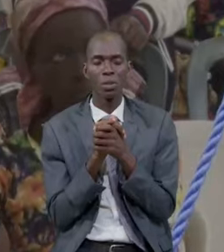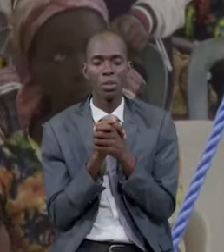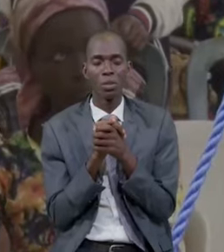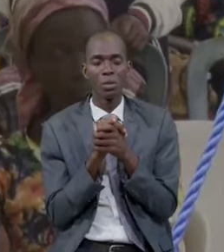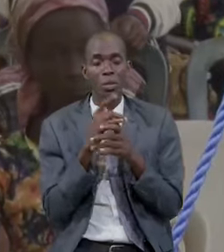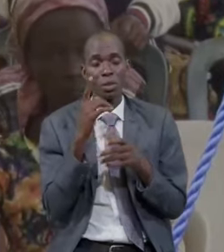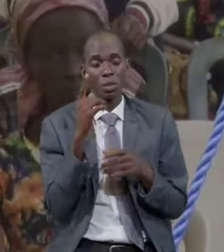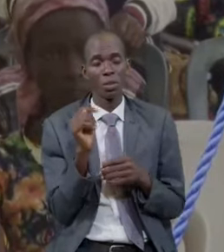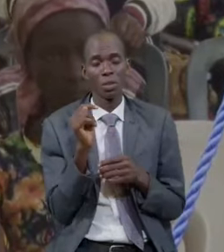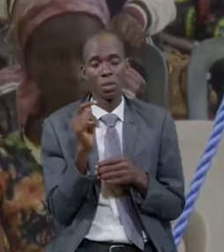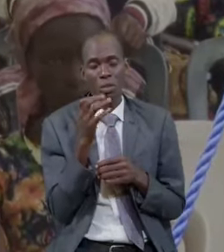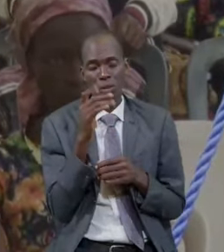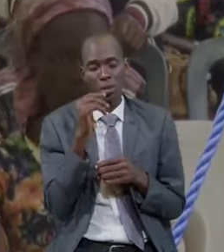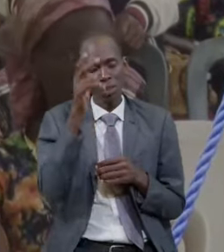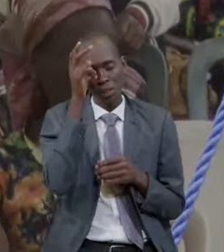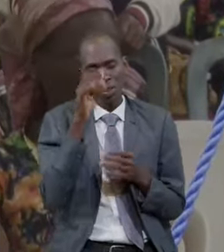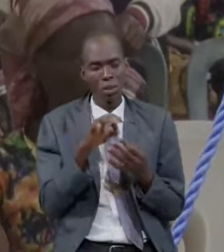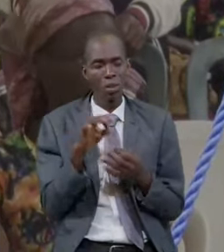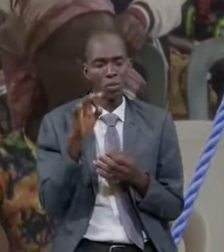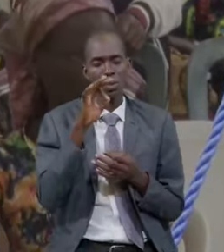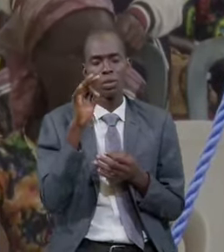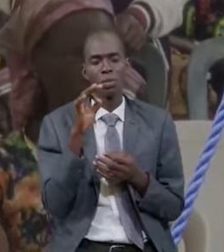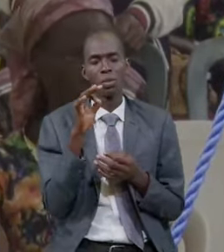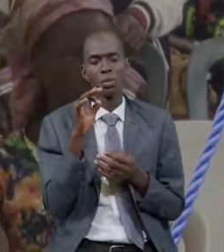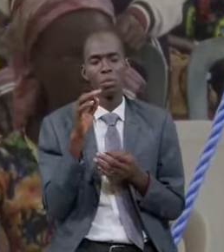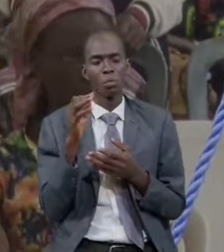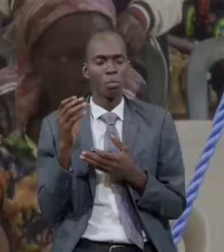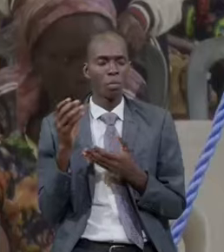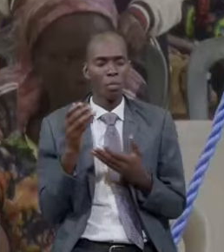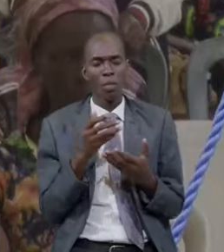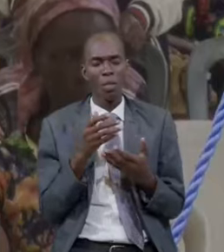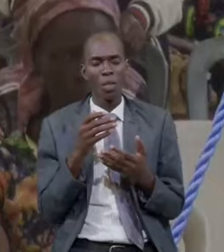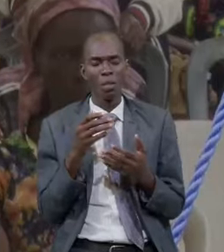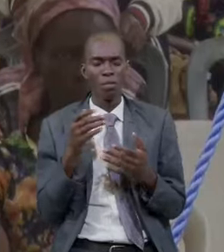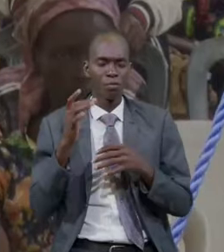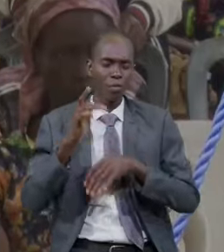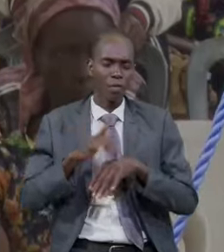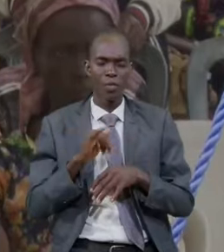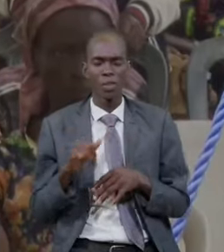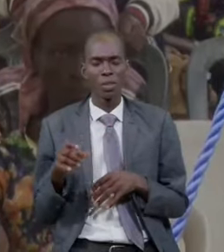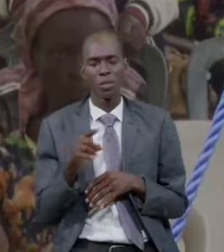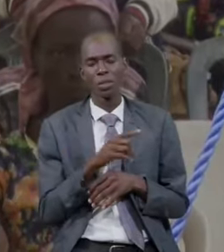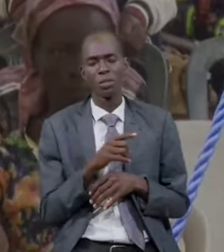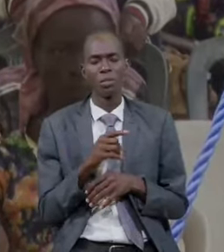Les esprits sataniques qui les troublent, qui les